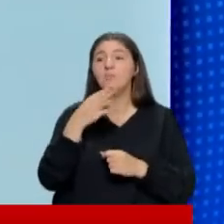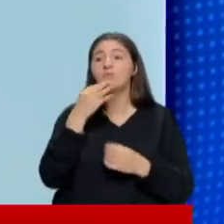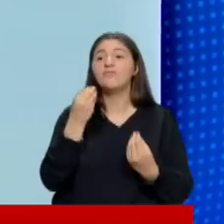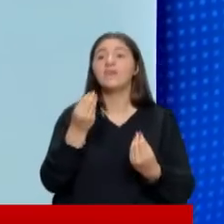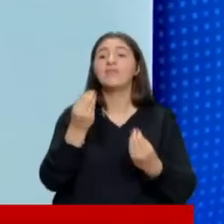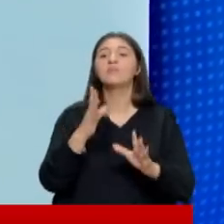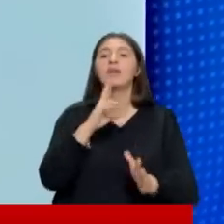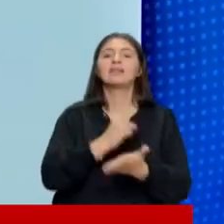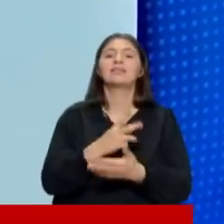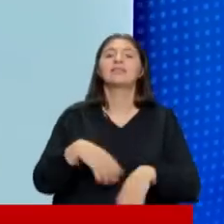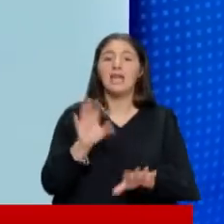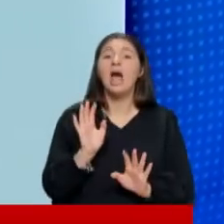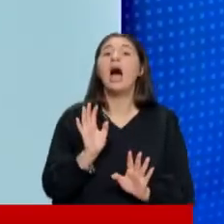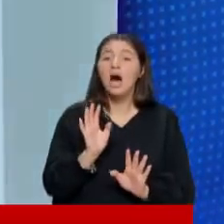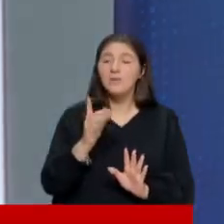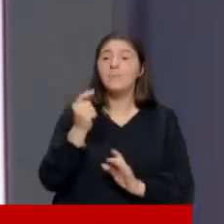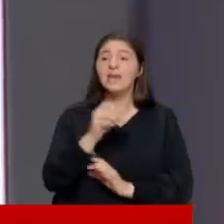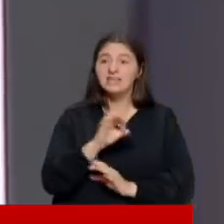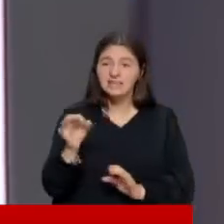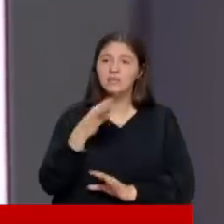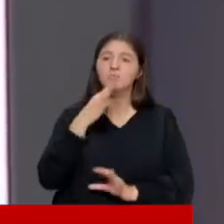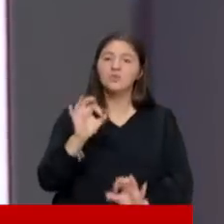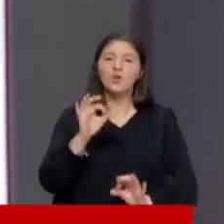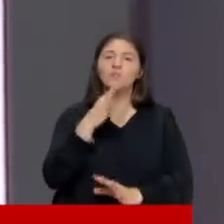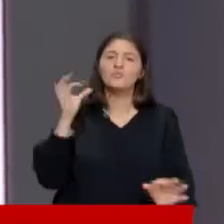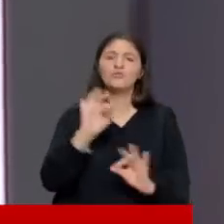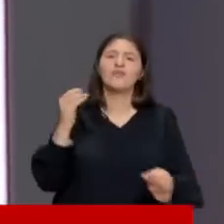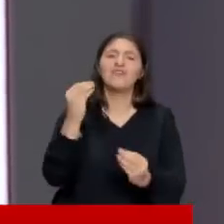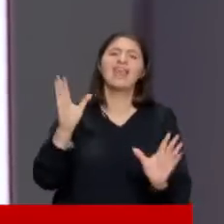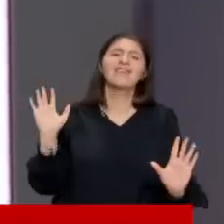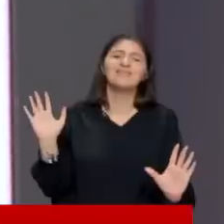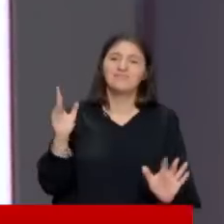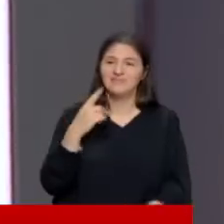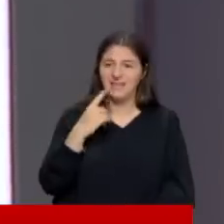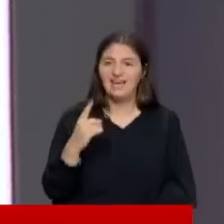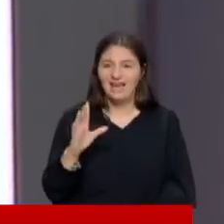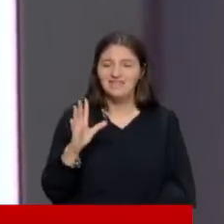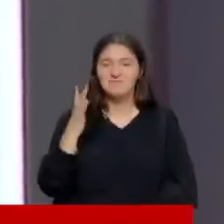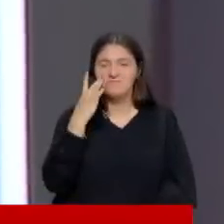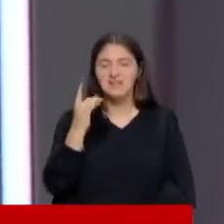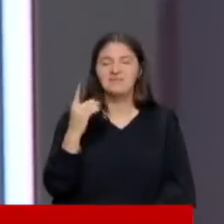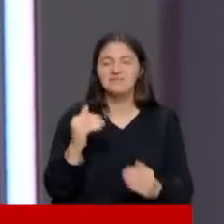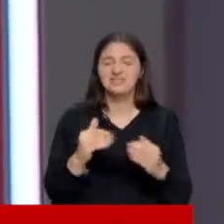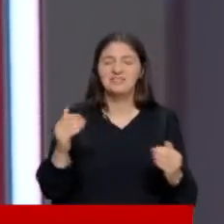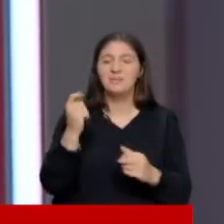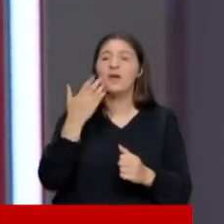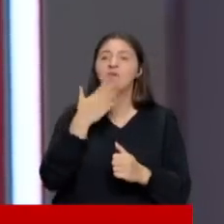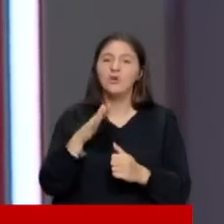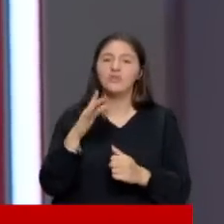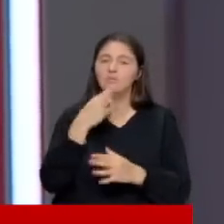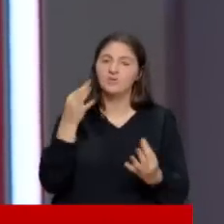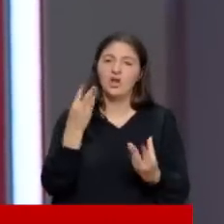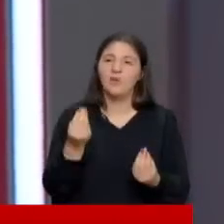mutluluk getirip getirmeyeceği kesin değildir Ancak parasızlık mutlaka mutsuzluk getirir derler yani belli bir seviyede Paramız Yoksa